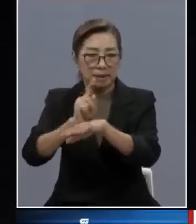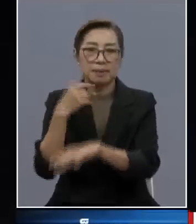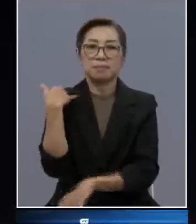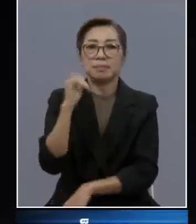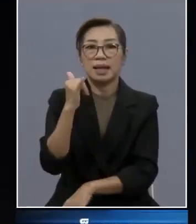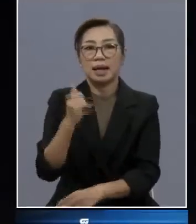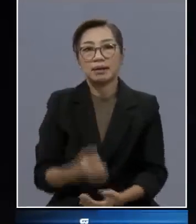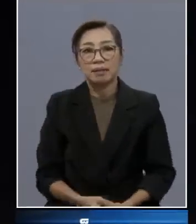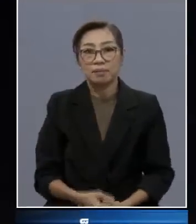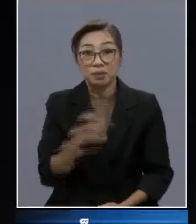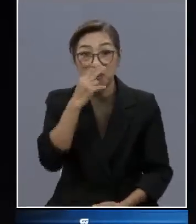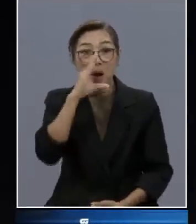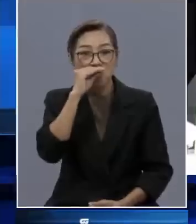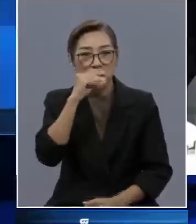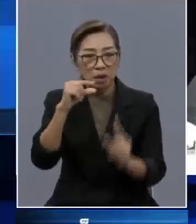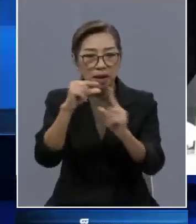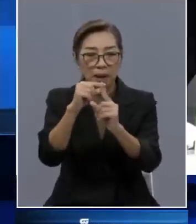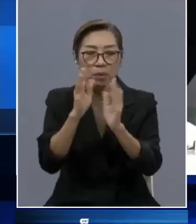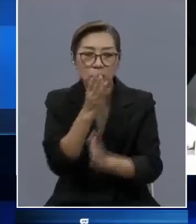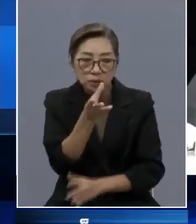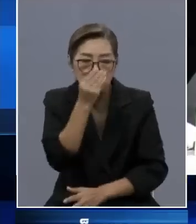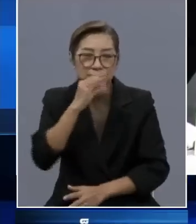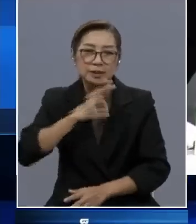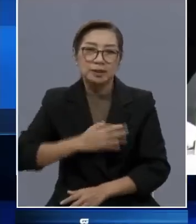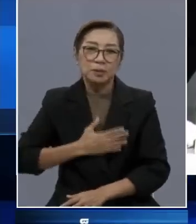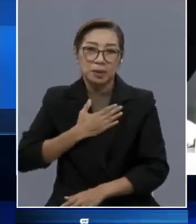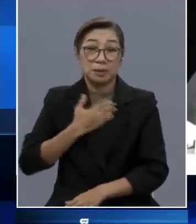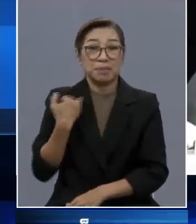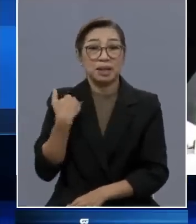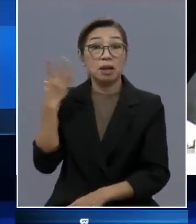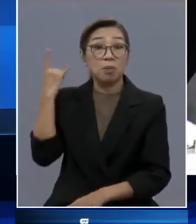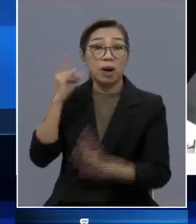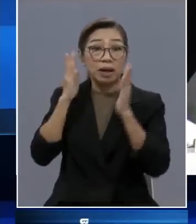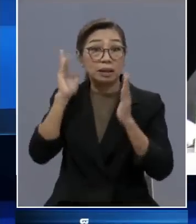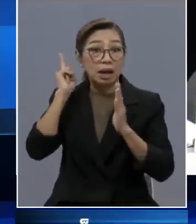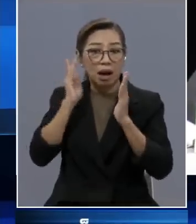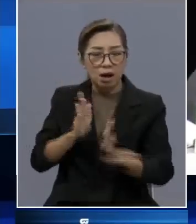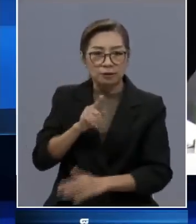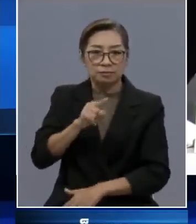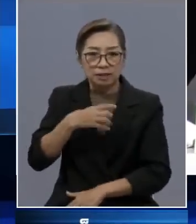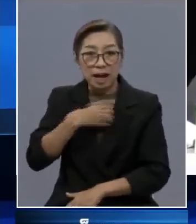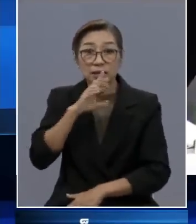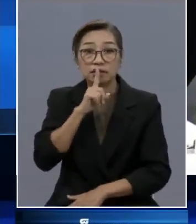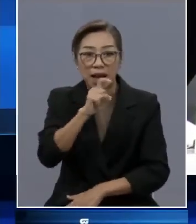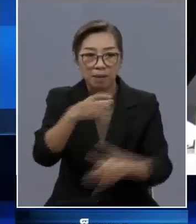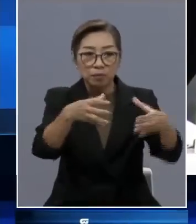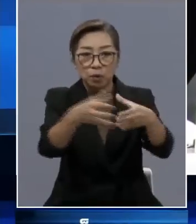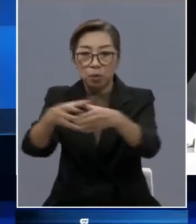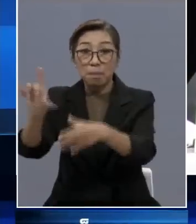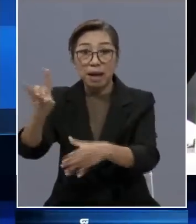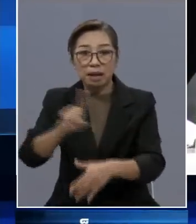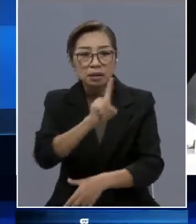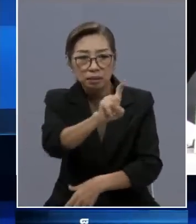นอีกหนึ่งซีนที่บอกว่ากินใจใช่ไหมฮะขณะเดียวกันเมื่อวานนี้เนี่ยนักข่าวก็มีความพยายามจะถามทั้ง8พรรคอะครับถึงเรื่องจุด